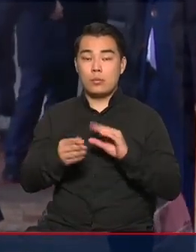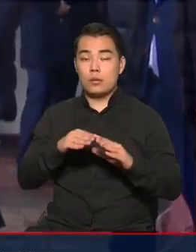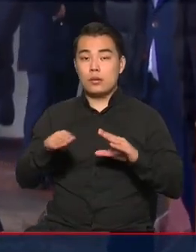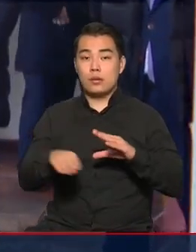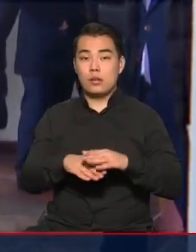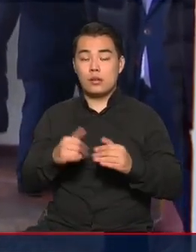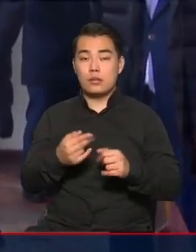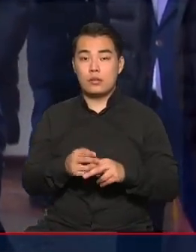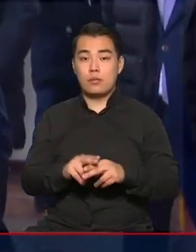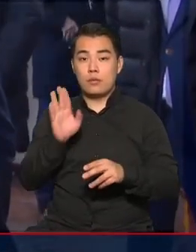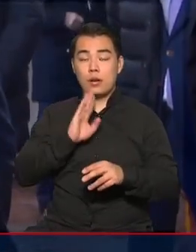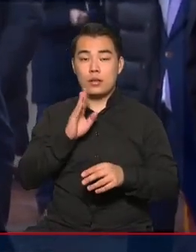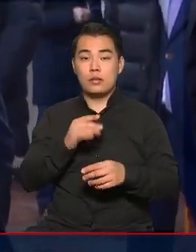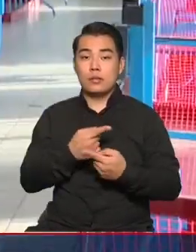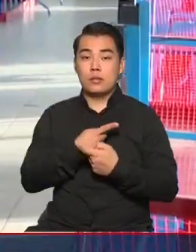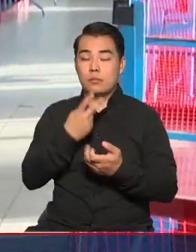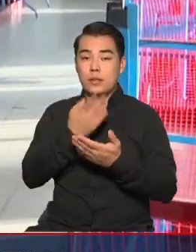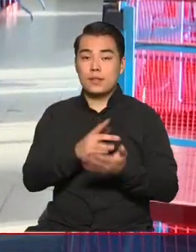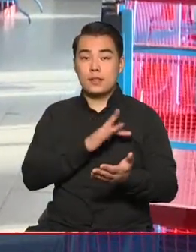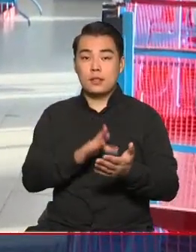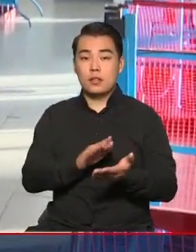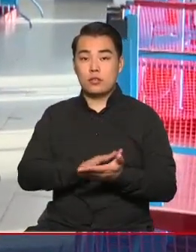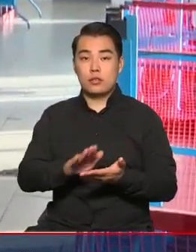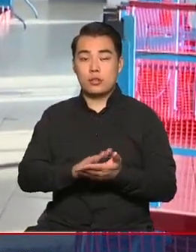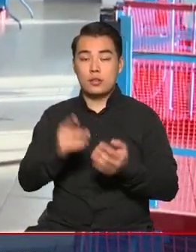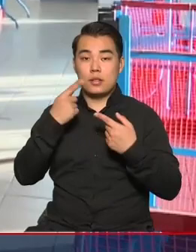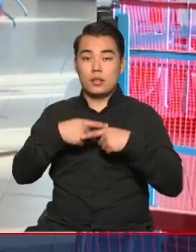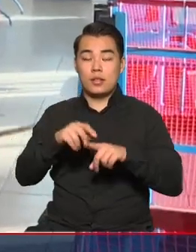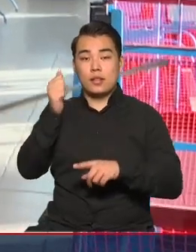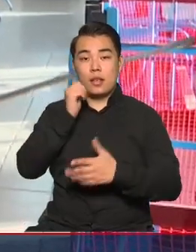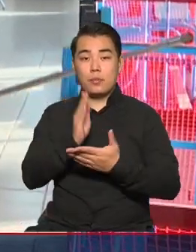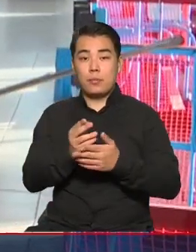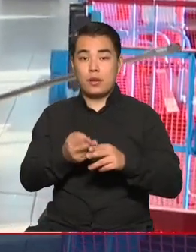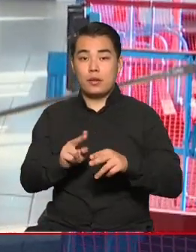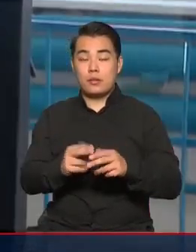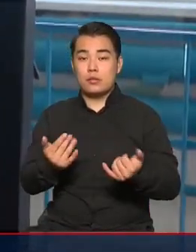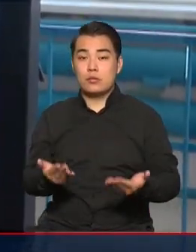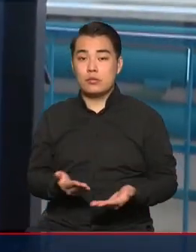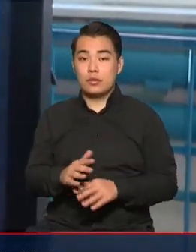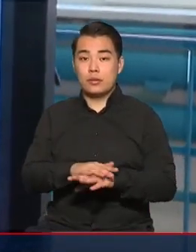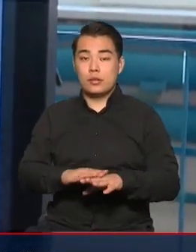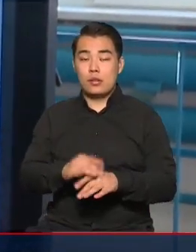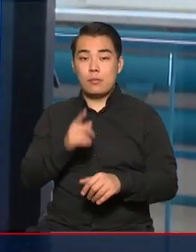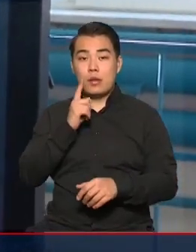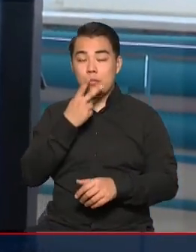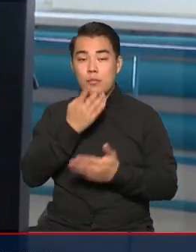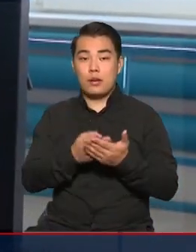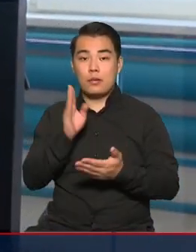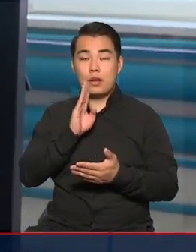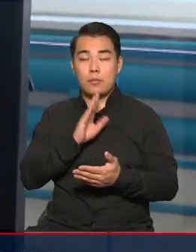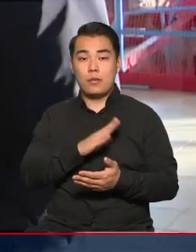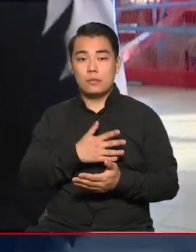сүзіп, тұшытып, тарататын орталықтың тазарту қондырғысы әбден тозған. Сондықтан тұрғындар жаз айларында судан жиі арығып